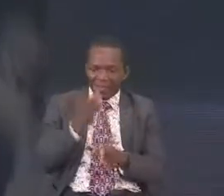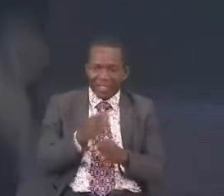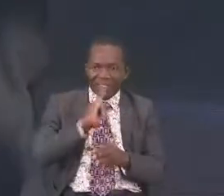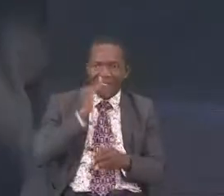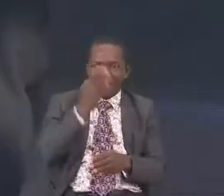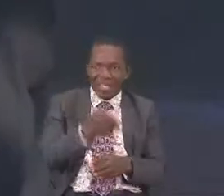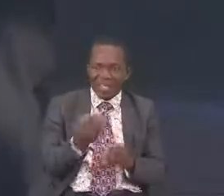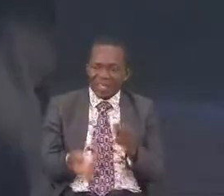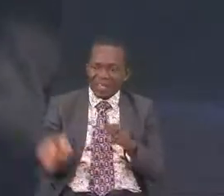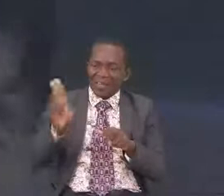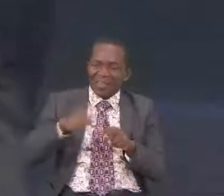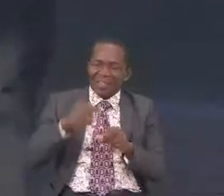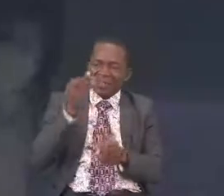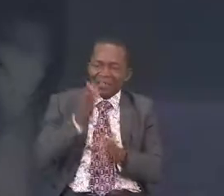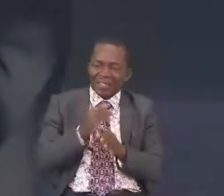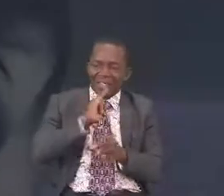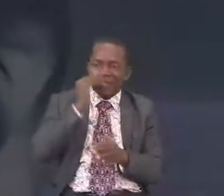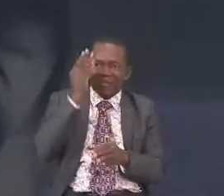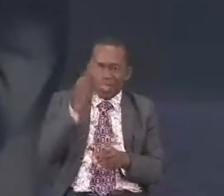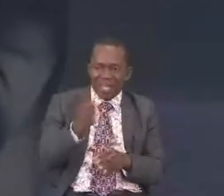surpassante est là, et tu es capable